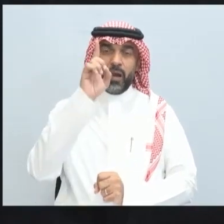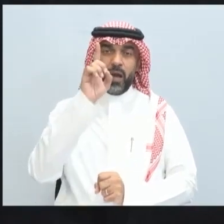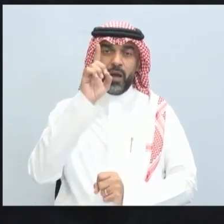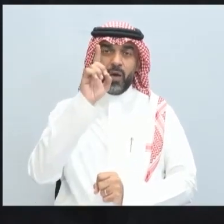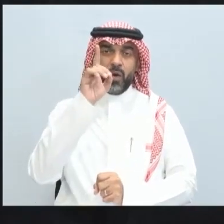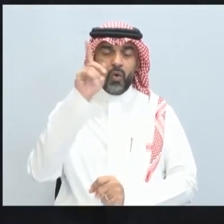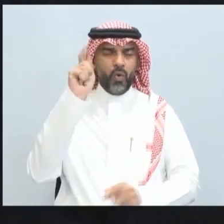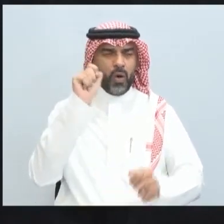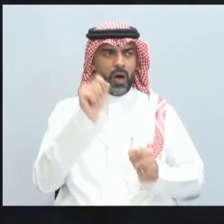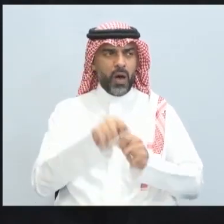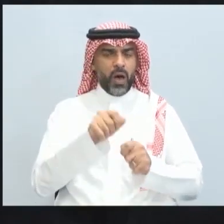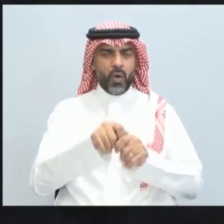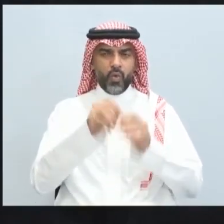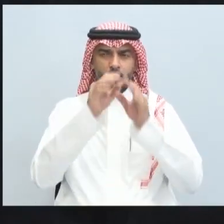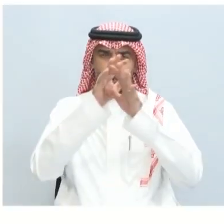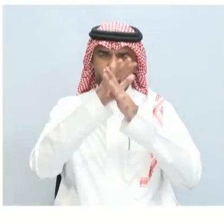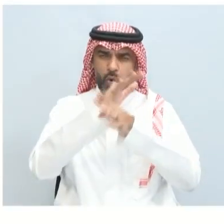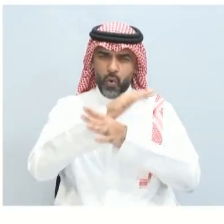خالق كل هؤلاء